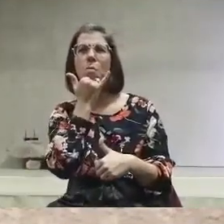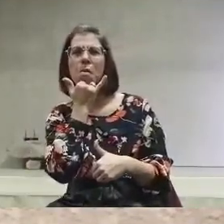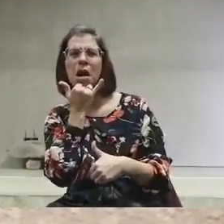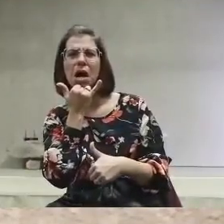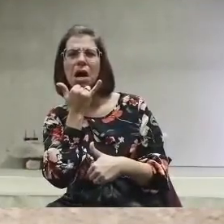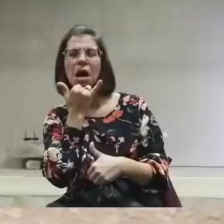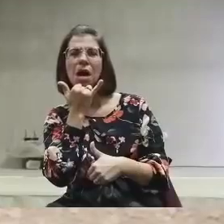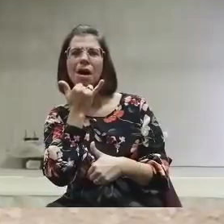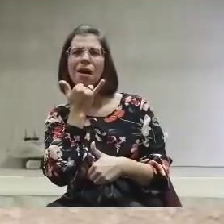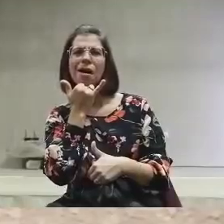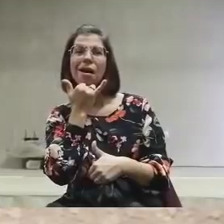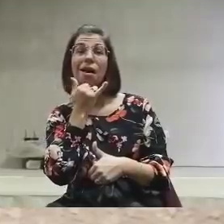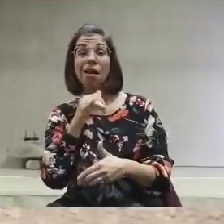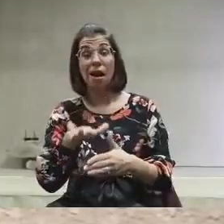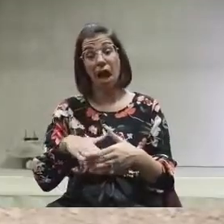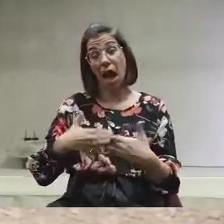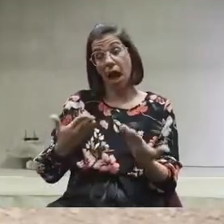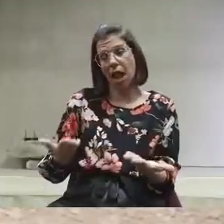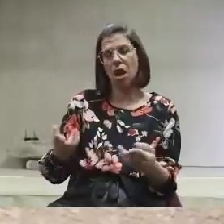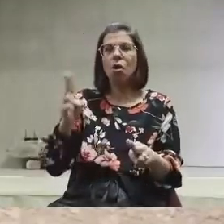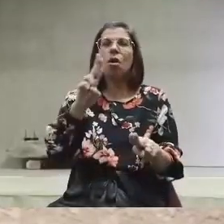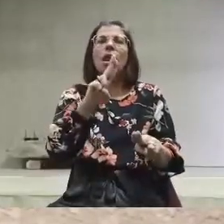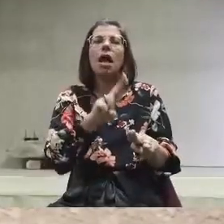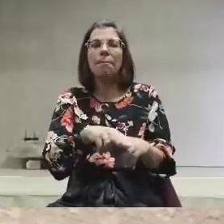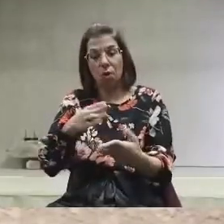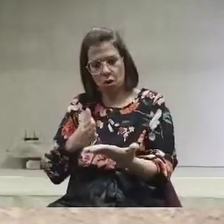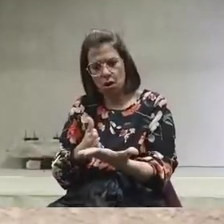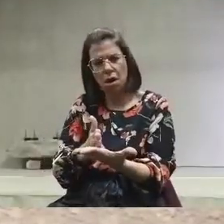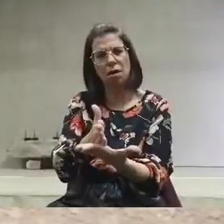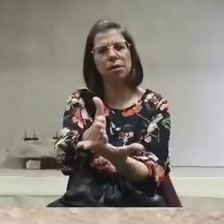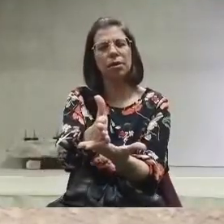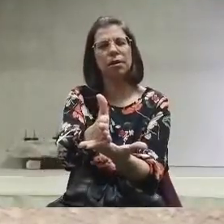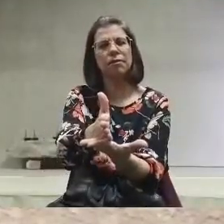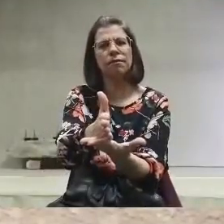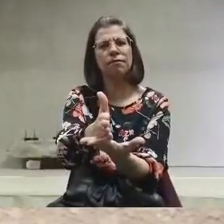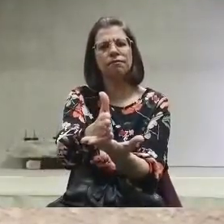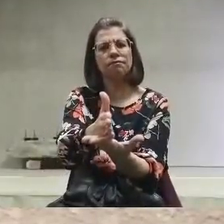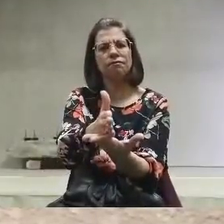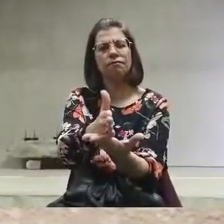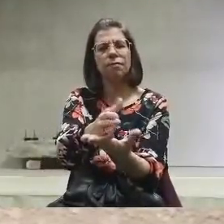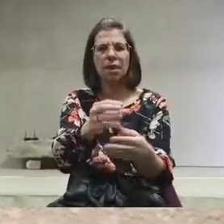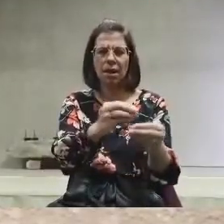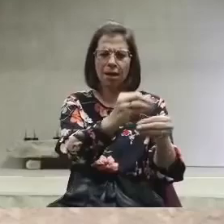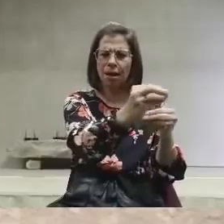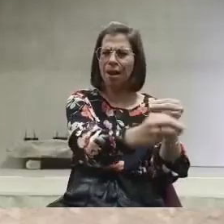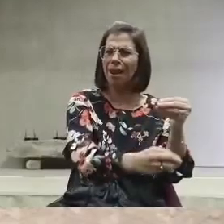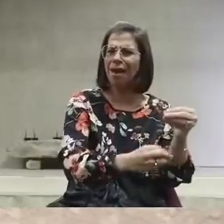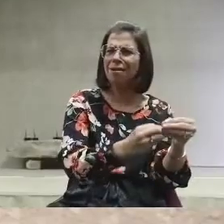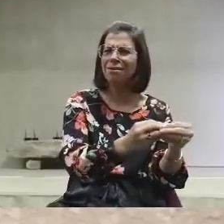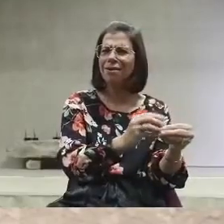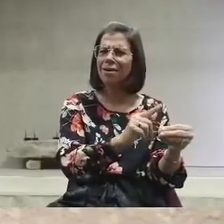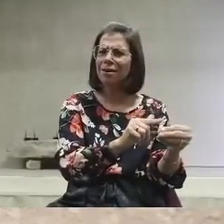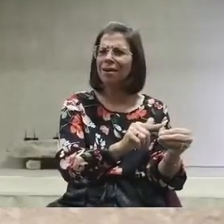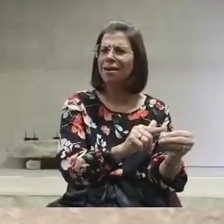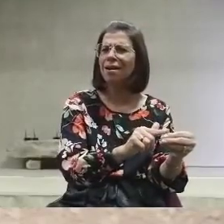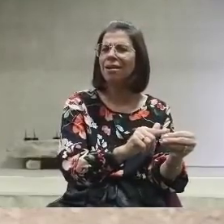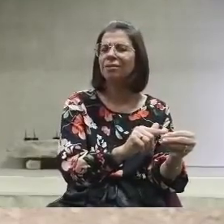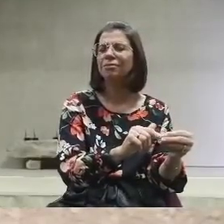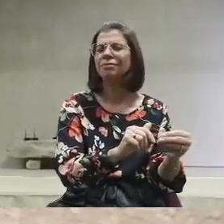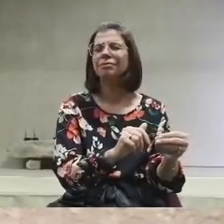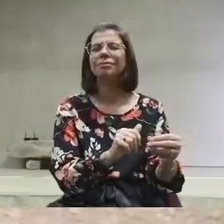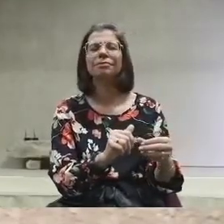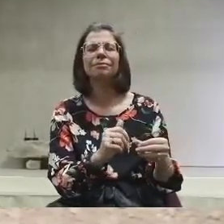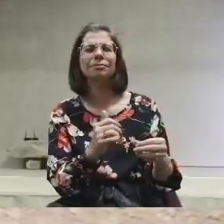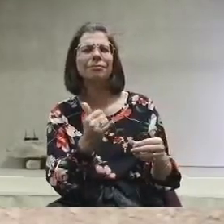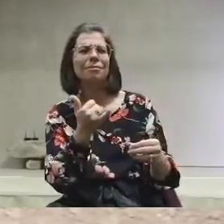Et depuis, les hommes, la terre a été maudite. Et tout ce qui est né, la souffrance, c'est